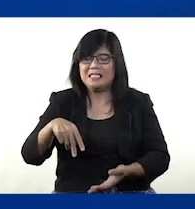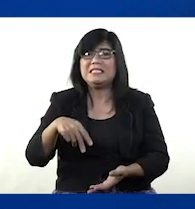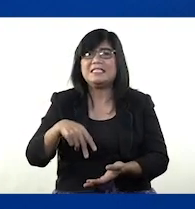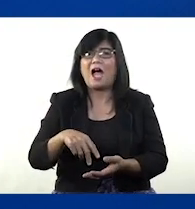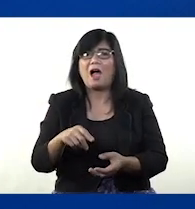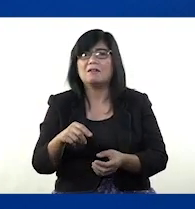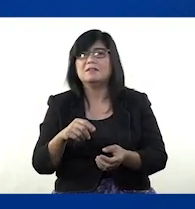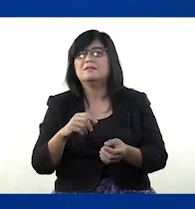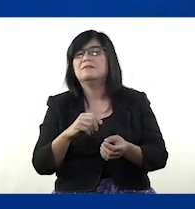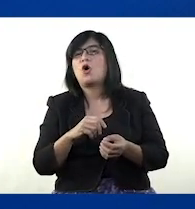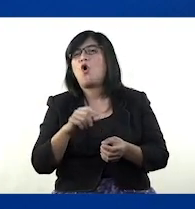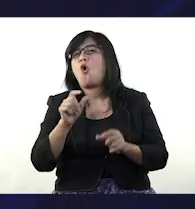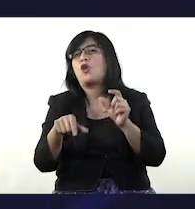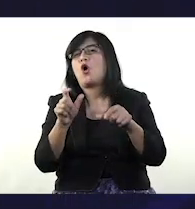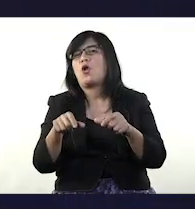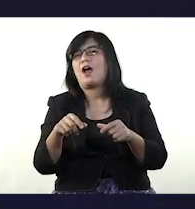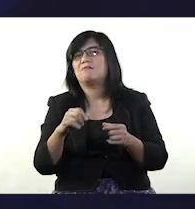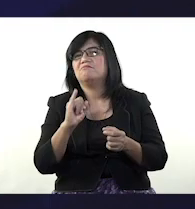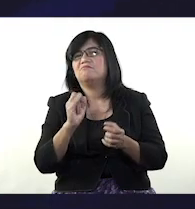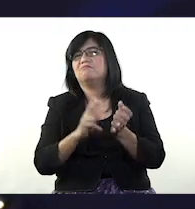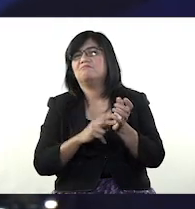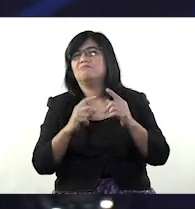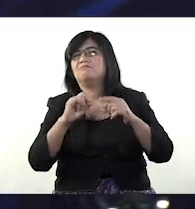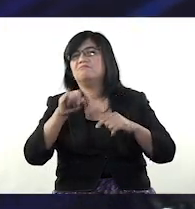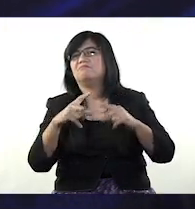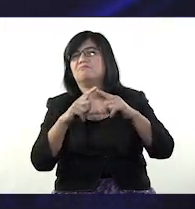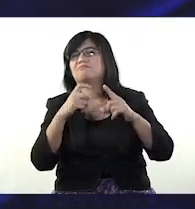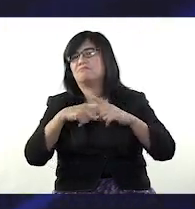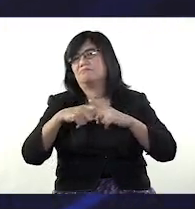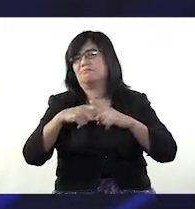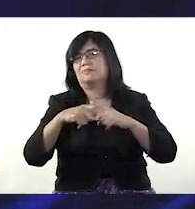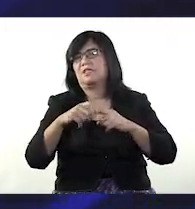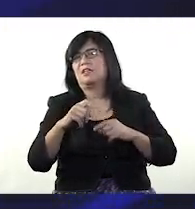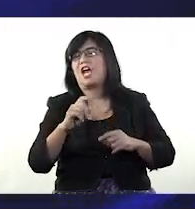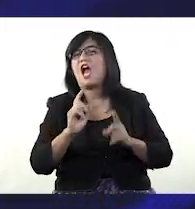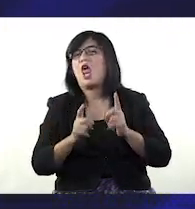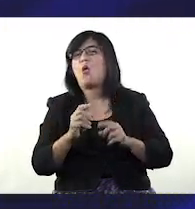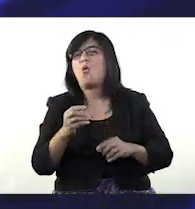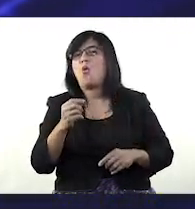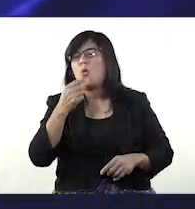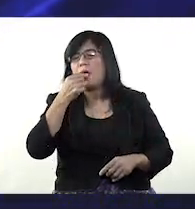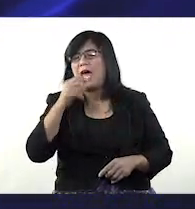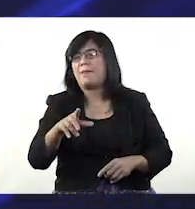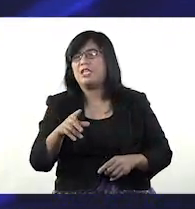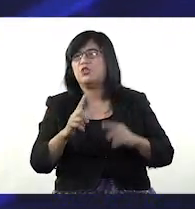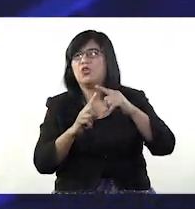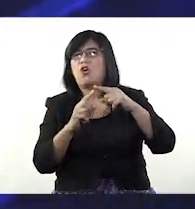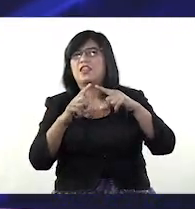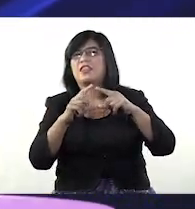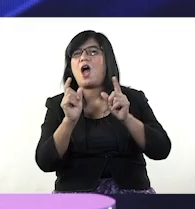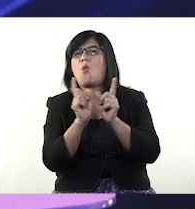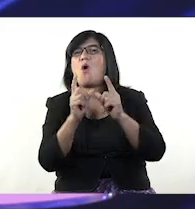Hai tugas sekarang zaman itu di mana Belum ada freezer suhunya Hai belum ada